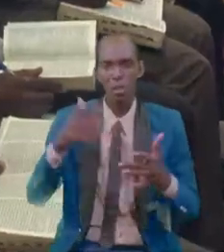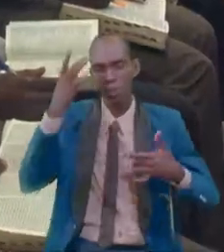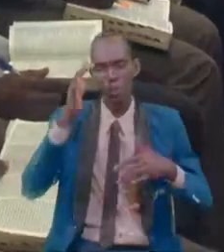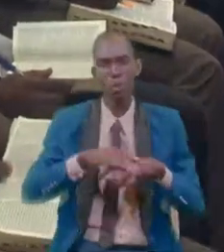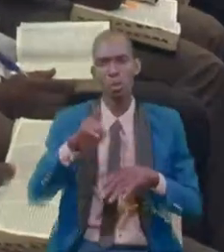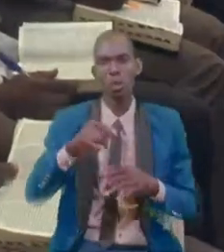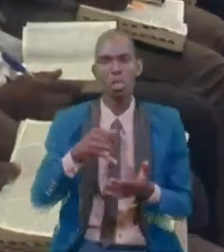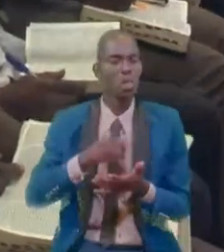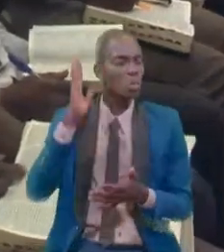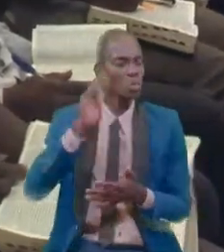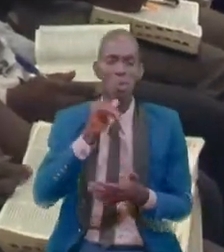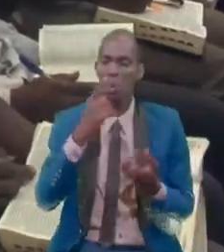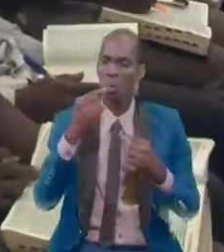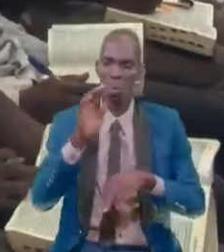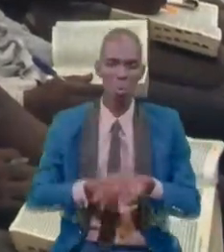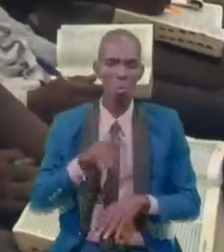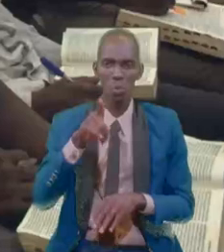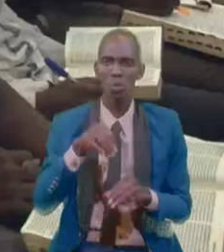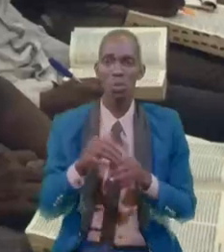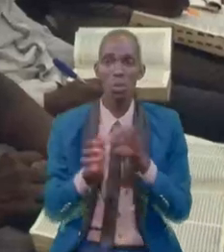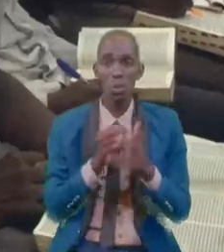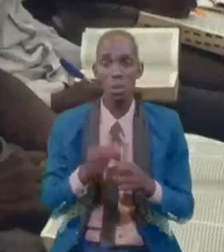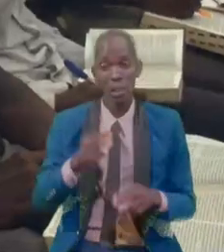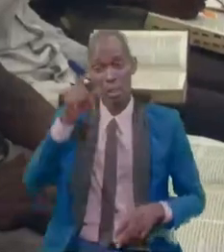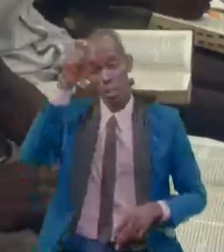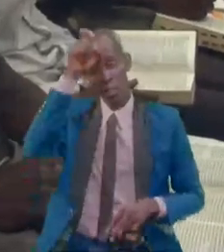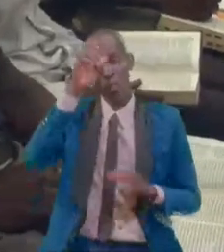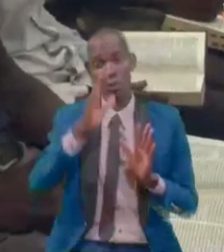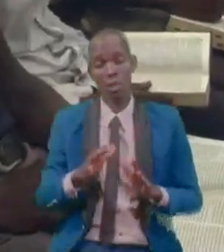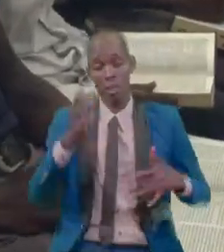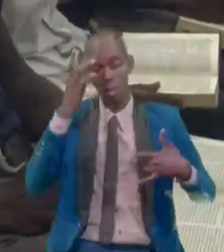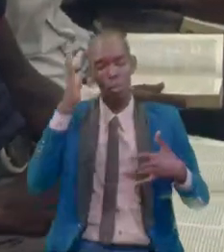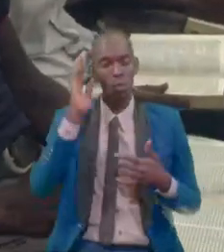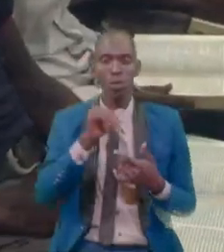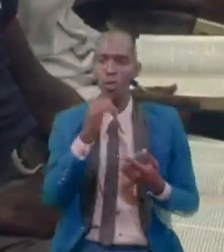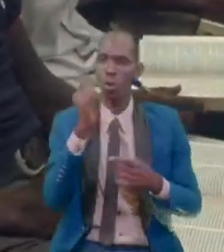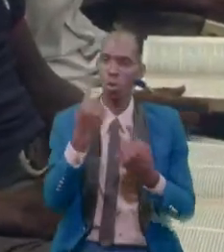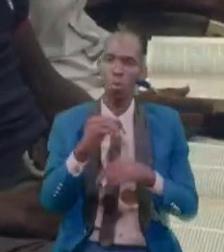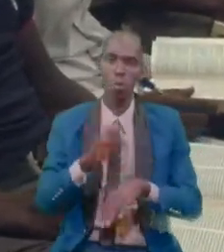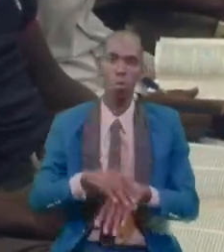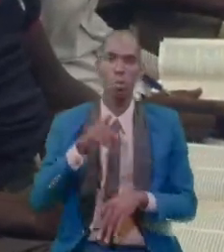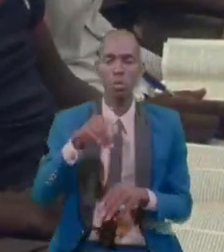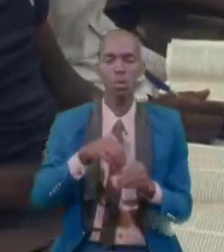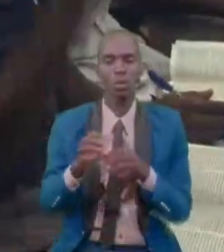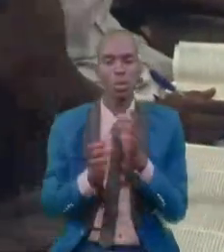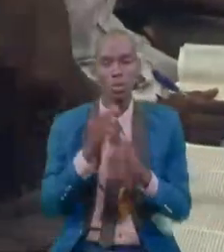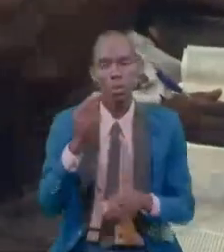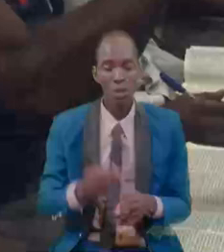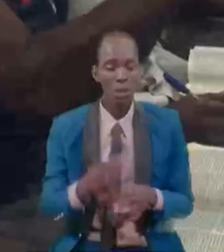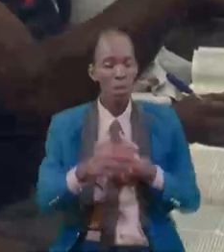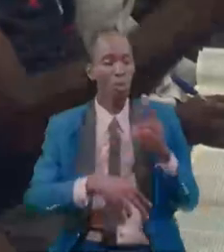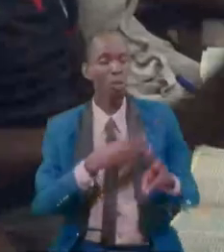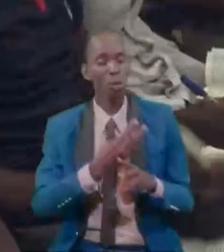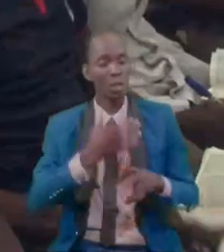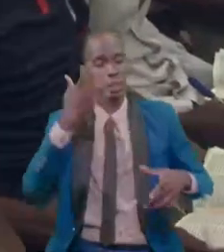Cela ne doit pas être sur vous. Les maladies des Égyptiens ne doivent pas être sur vous. Les maladies des Babyloniens